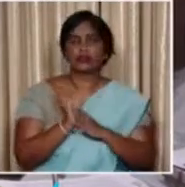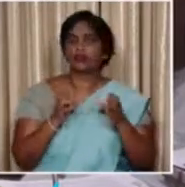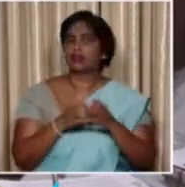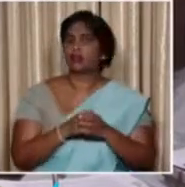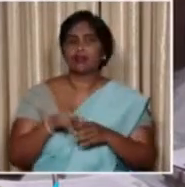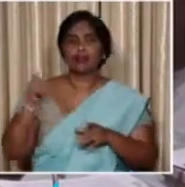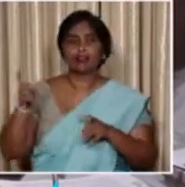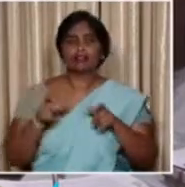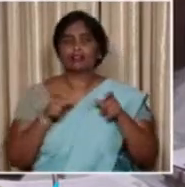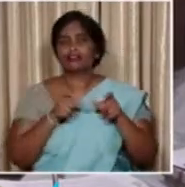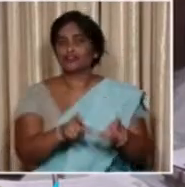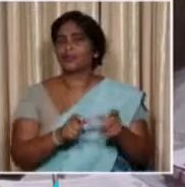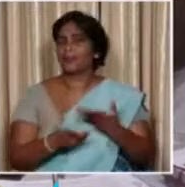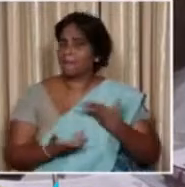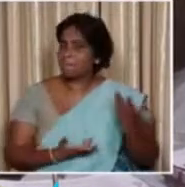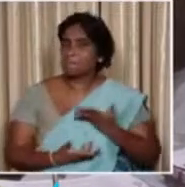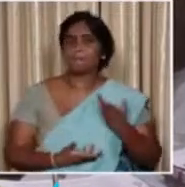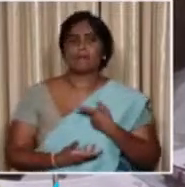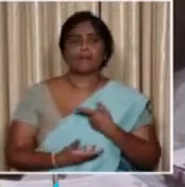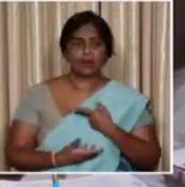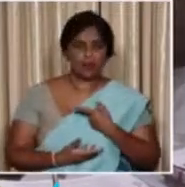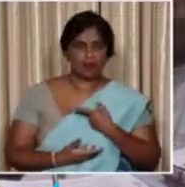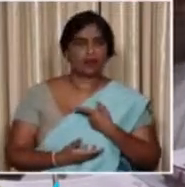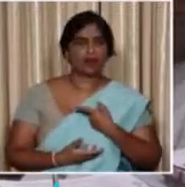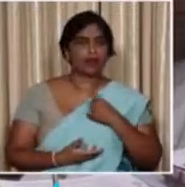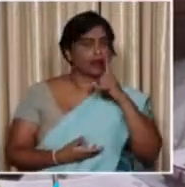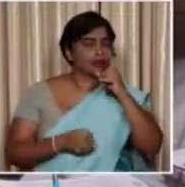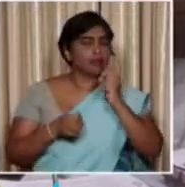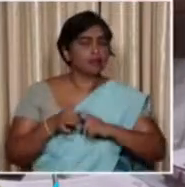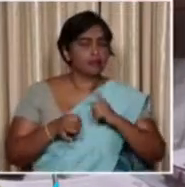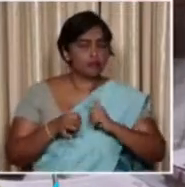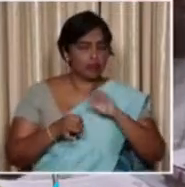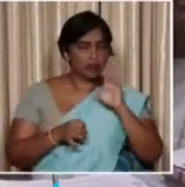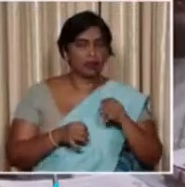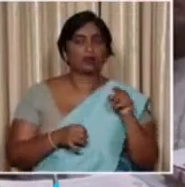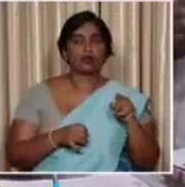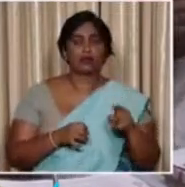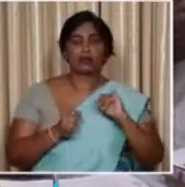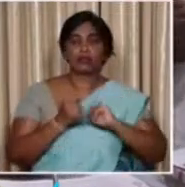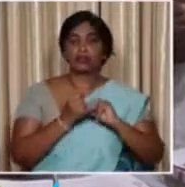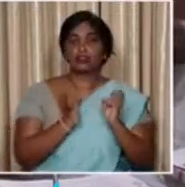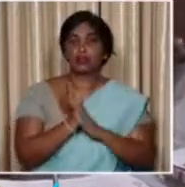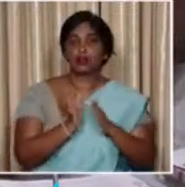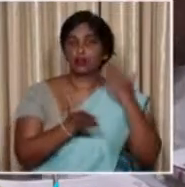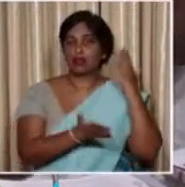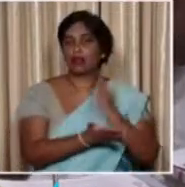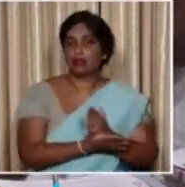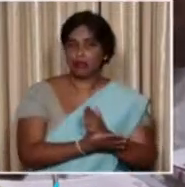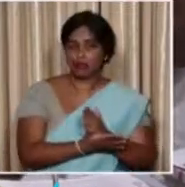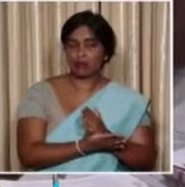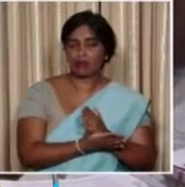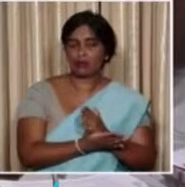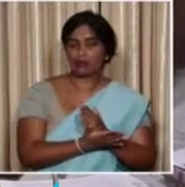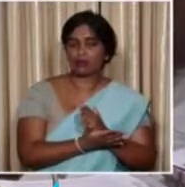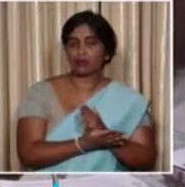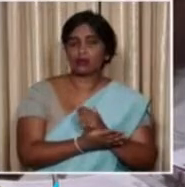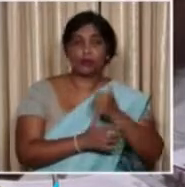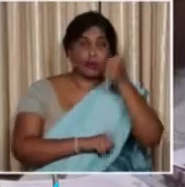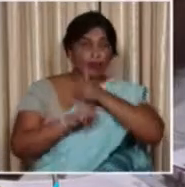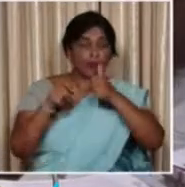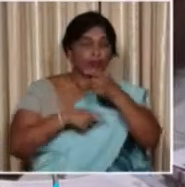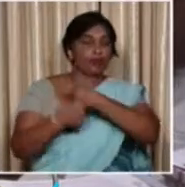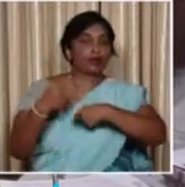ඒගොල්ලන්ට අපේක විතරක් තහනම් කරන්න බෑ මෙතන ප්‍රශ්නේ උනේ අතුරු කමිටිය අත්හිට වෙලා අර හොරු